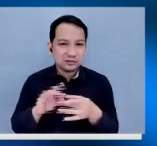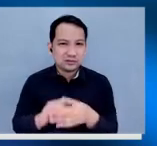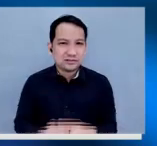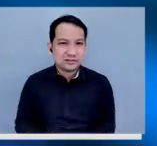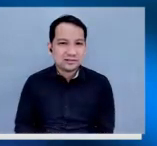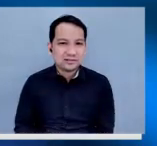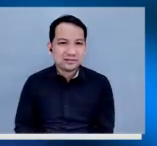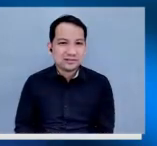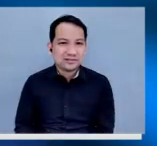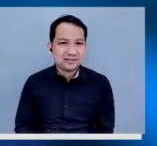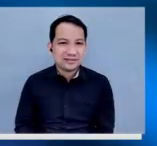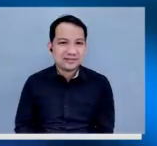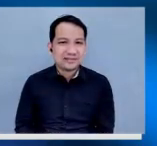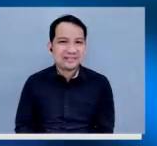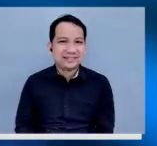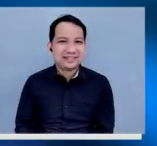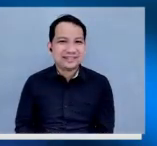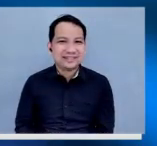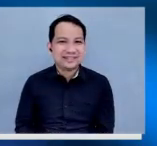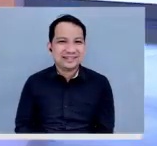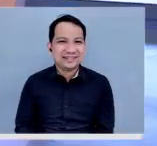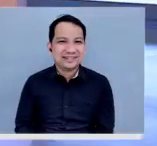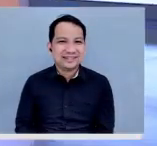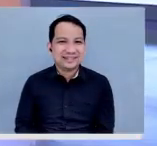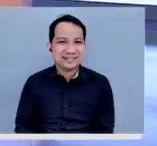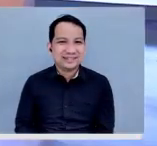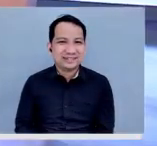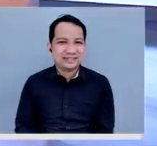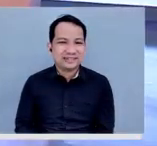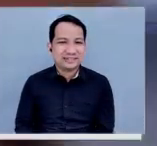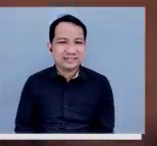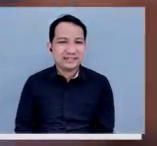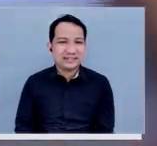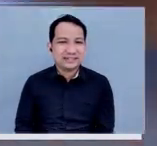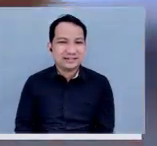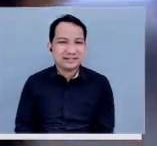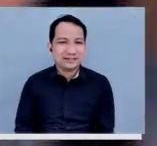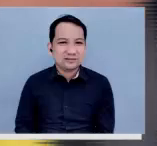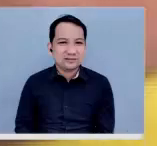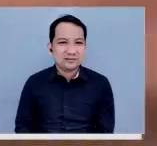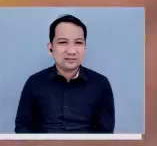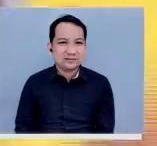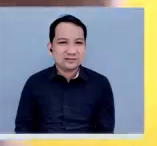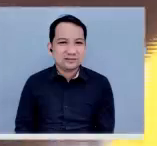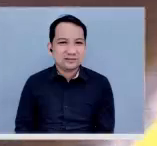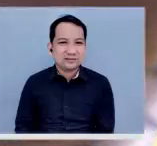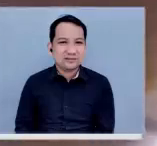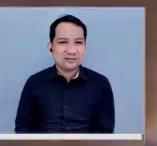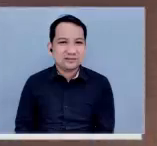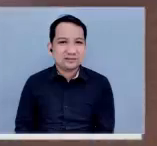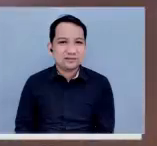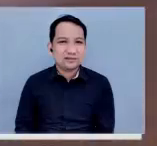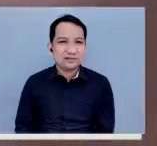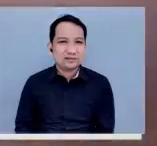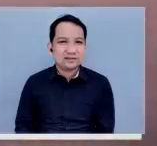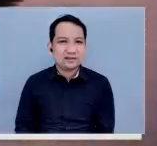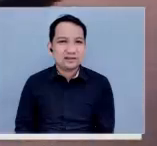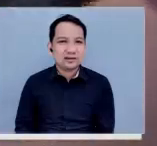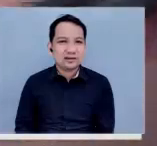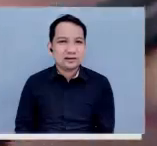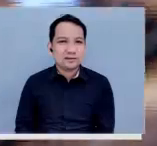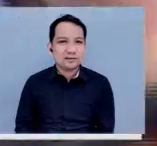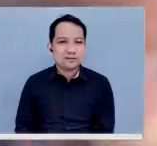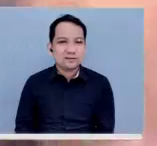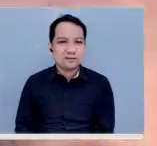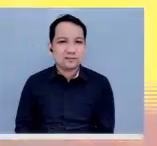Ano kumakain kami dito? Teka, tinan mo yung kedyos. Maniwala ka talagang bulalo yan. Panakitbato, ready? Sa'yo yan. Ito yung prueba.